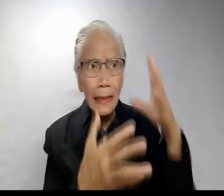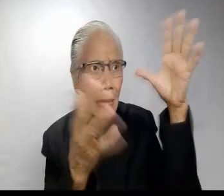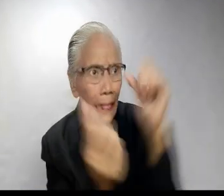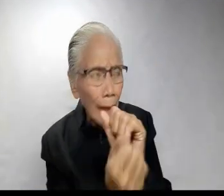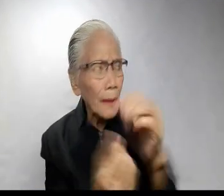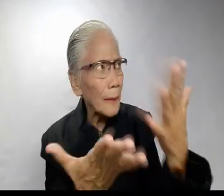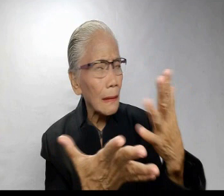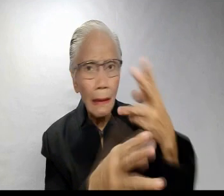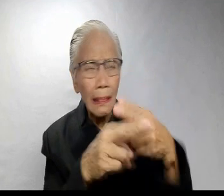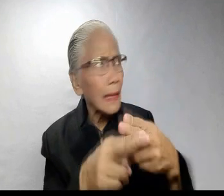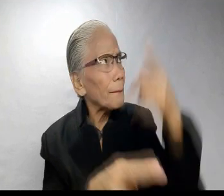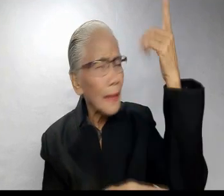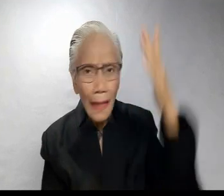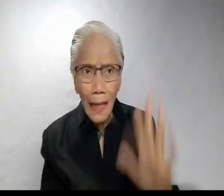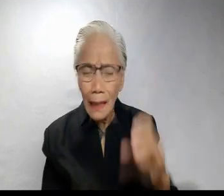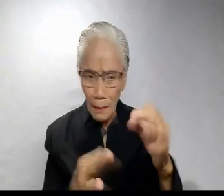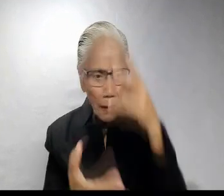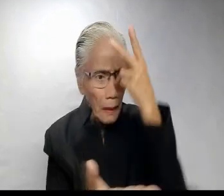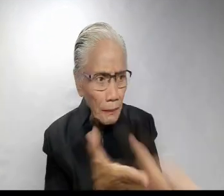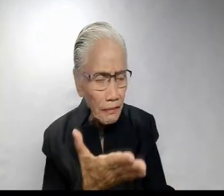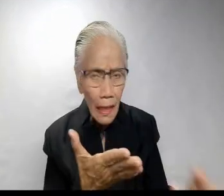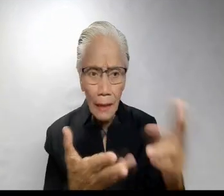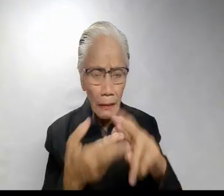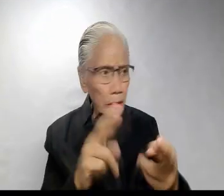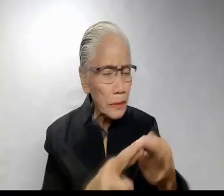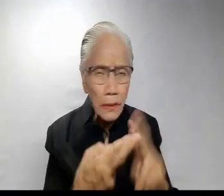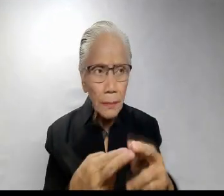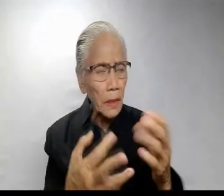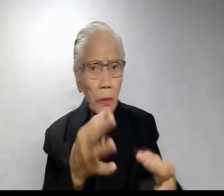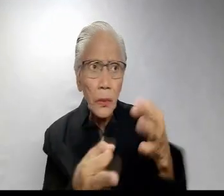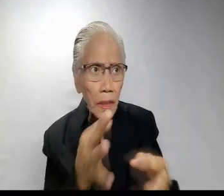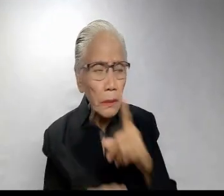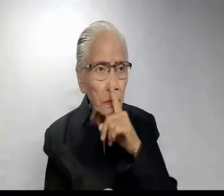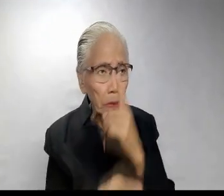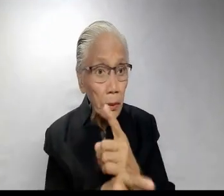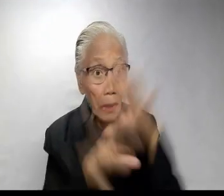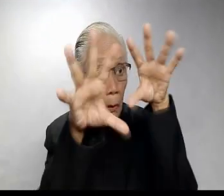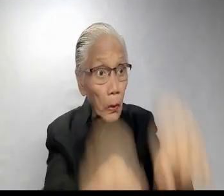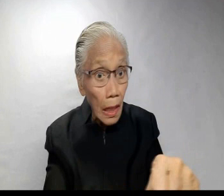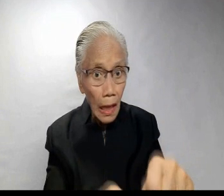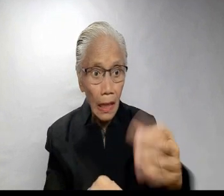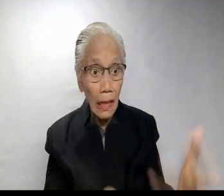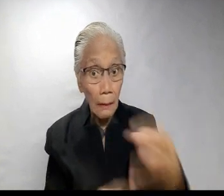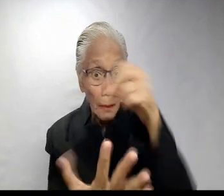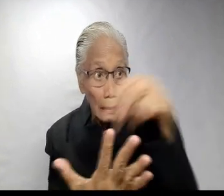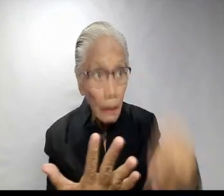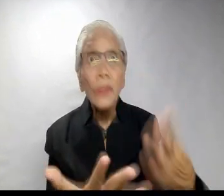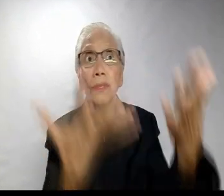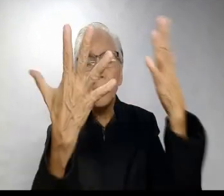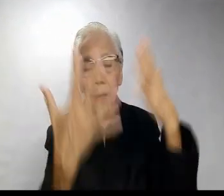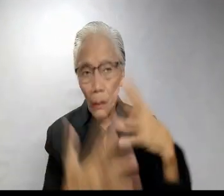idinadamay ang pangalan ng Diyos. Kapag may failed relationships, na ang ibig talagang sabihin na buko ang